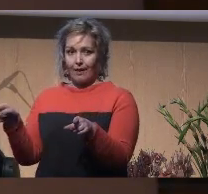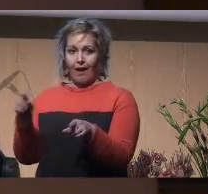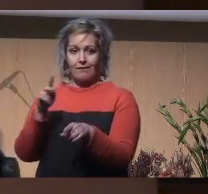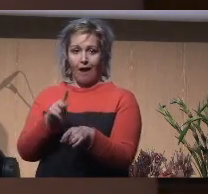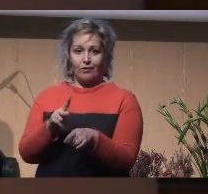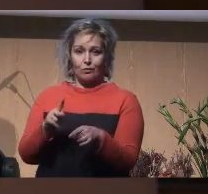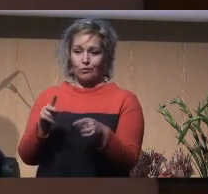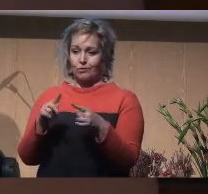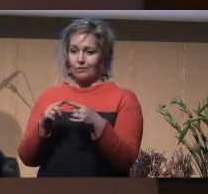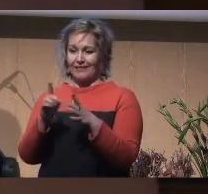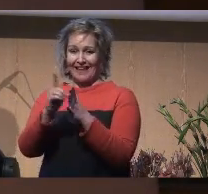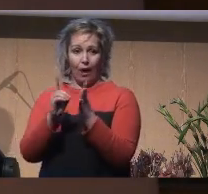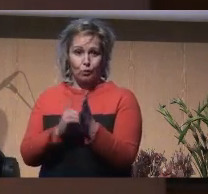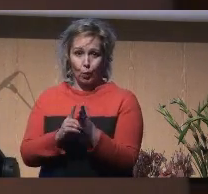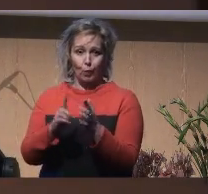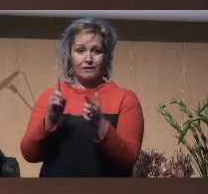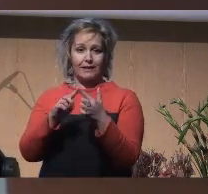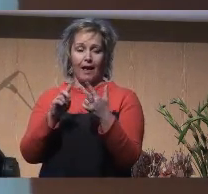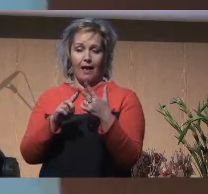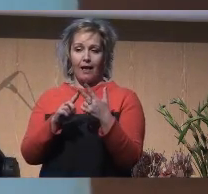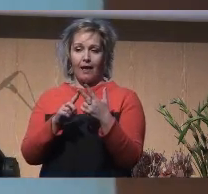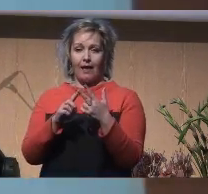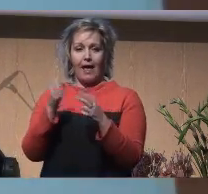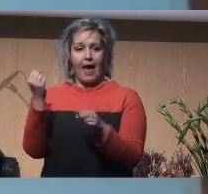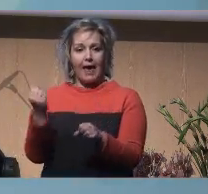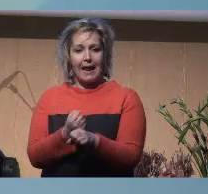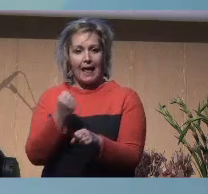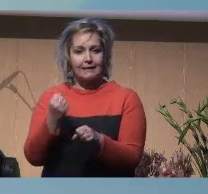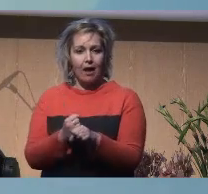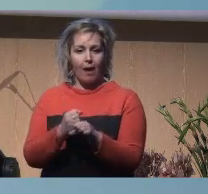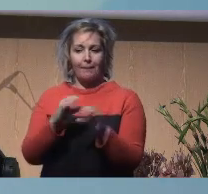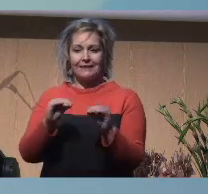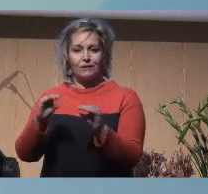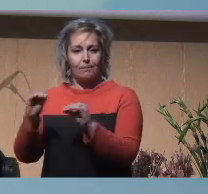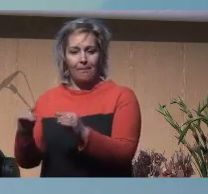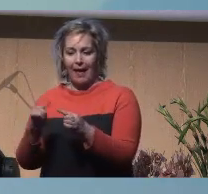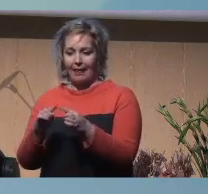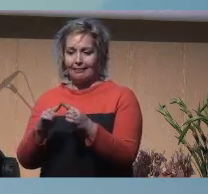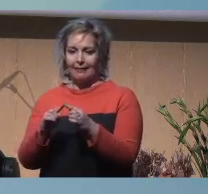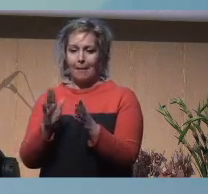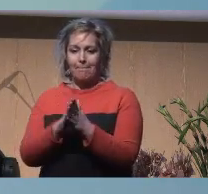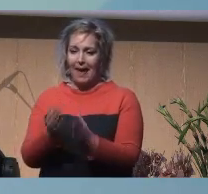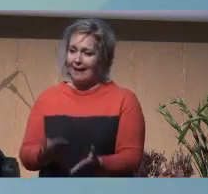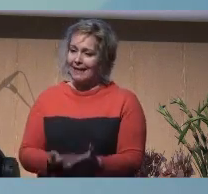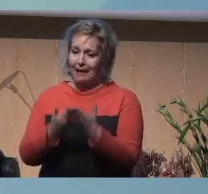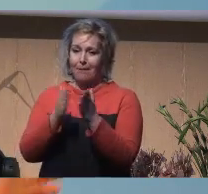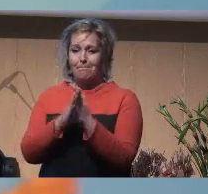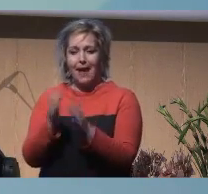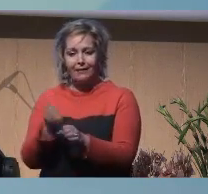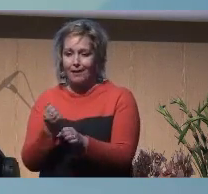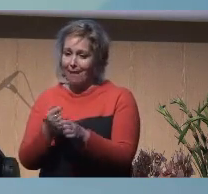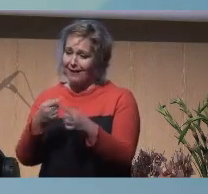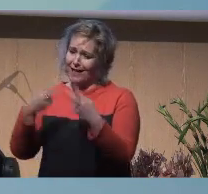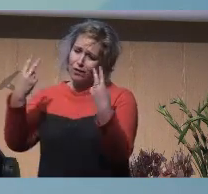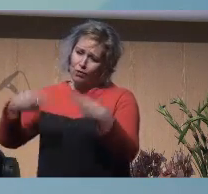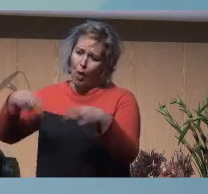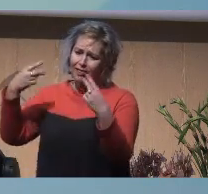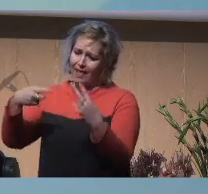kasus, diagnose, redskap, instrument, medhjelper, medarbeider,